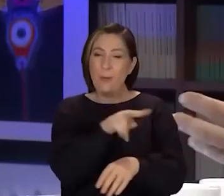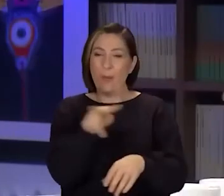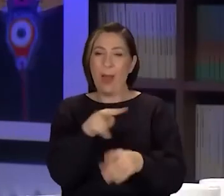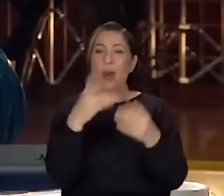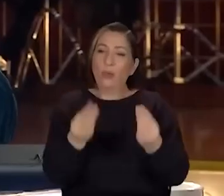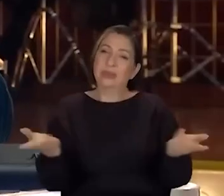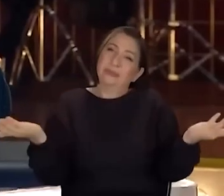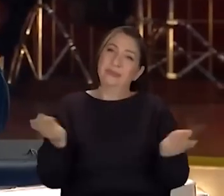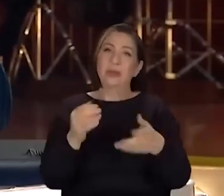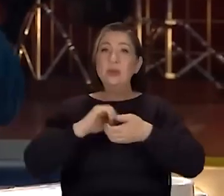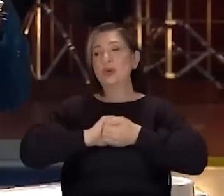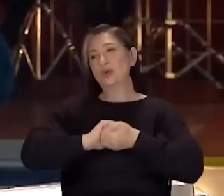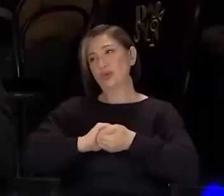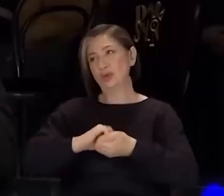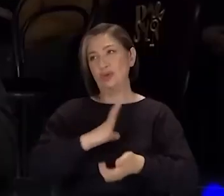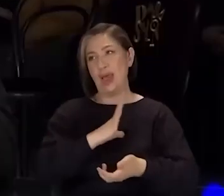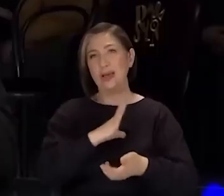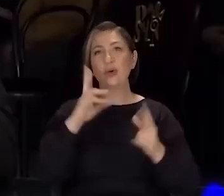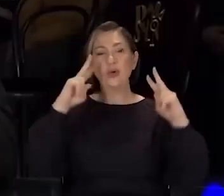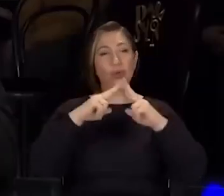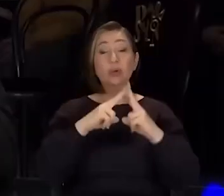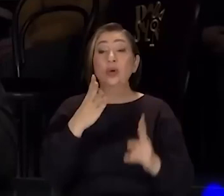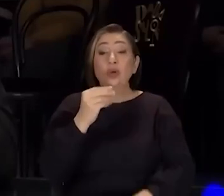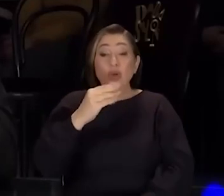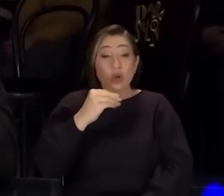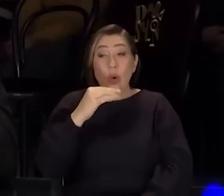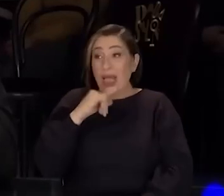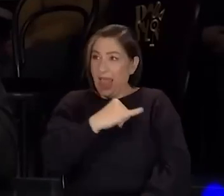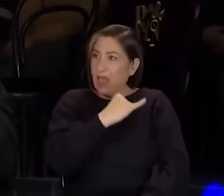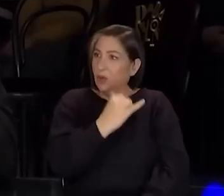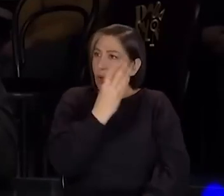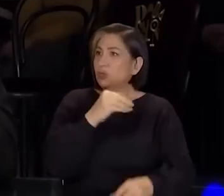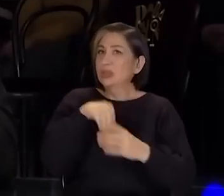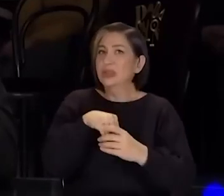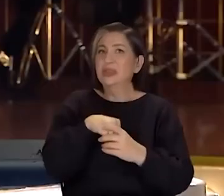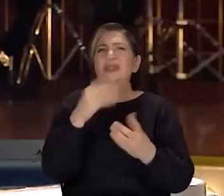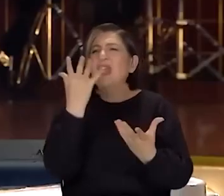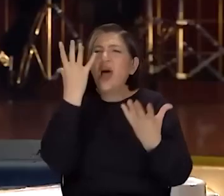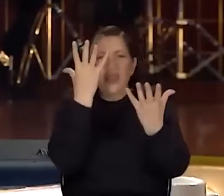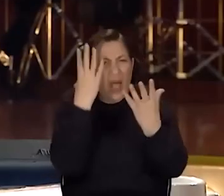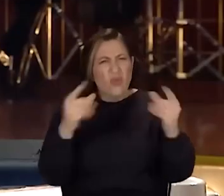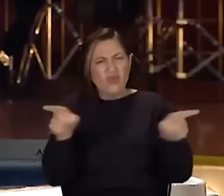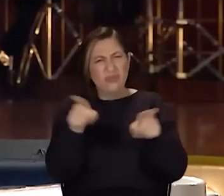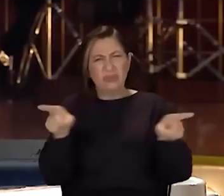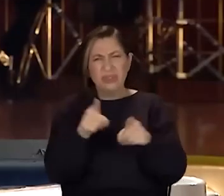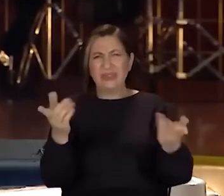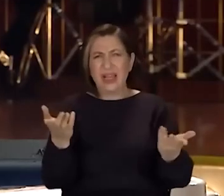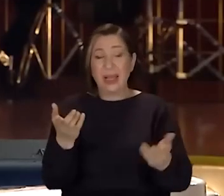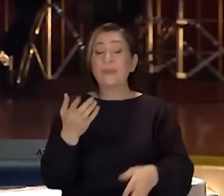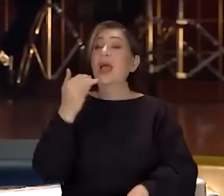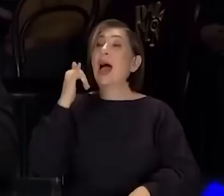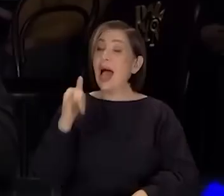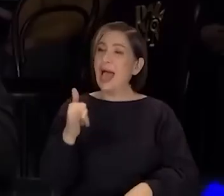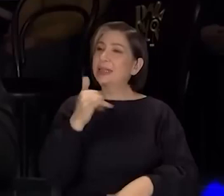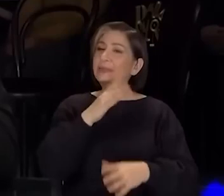beraber olmanız. Aynen, dostluğumuz yani, çok yakın olduğumuz için. Niye yakınsınız? Ne anlıyorsunuz birbirinizden? Ya